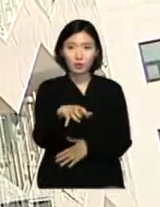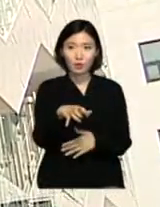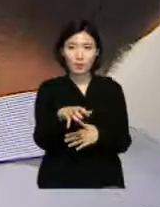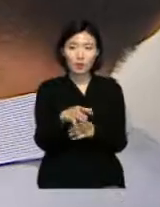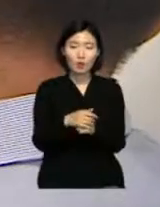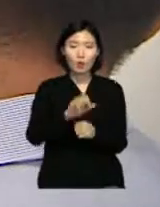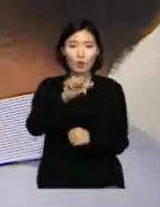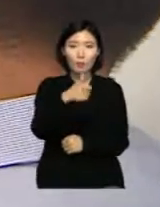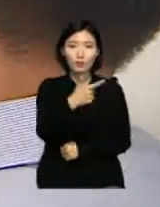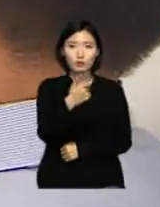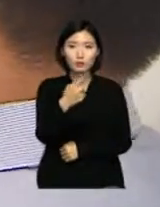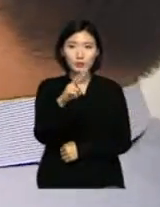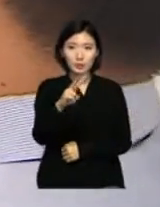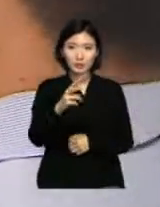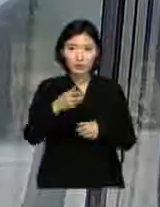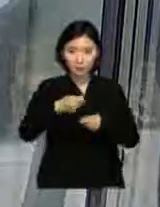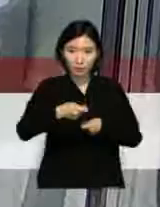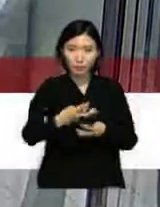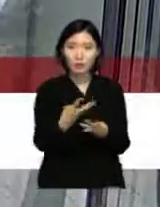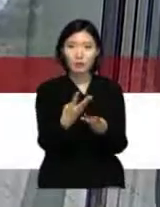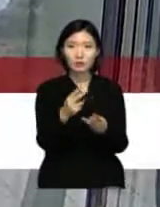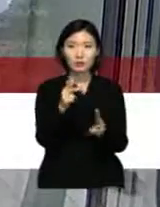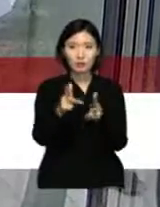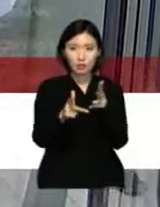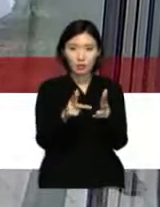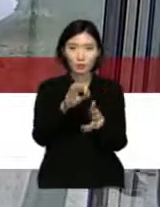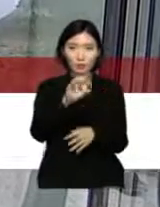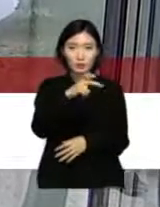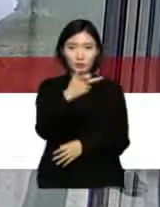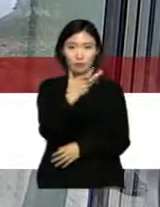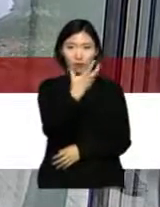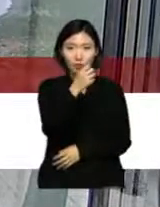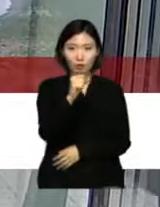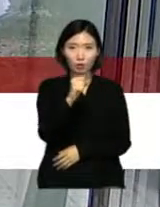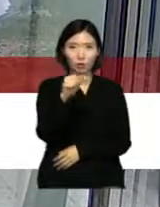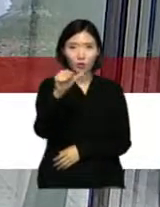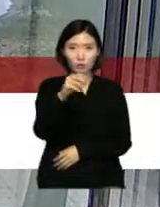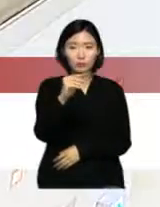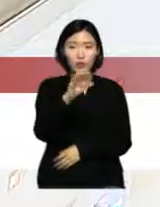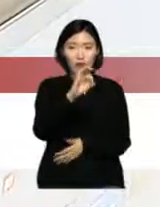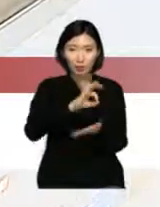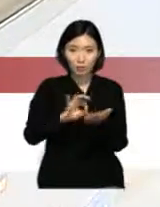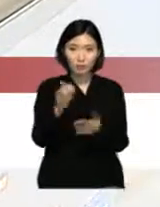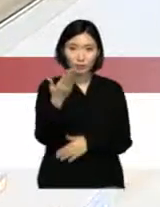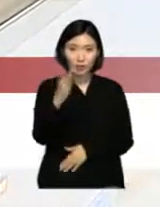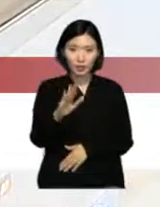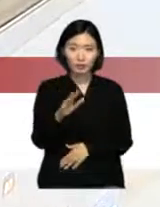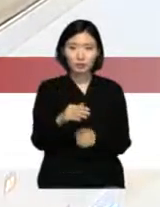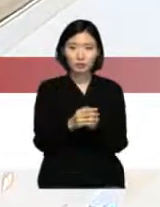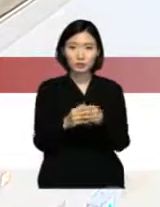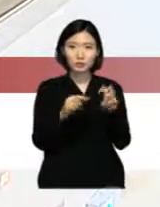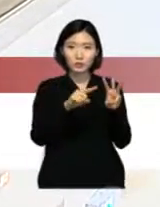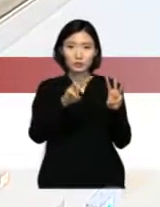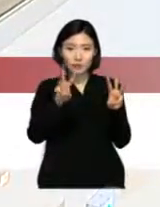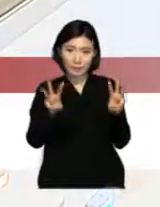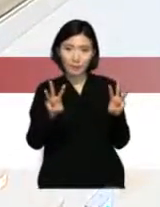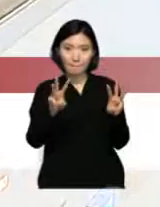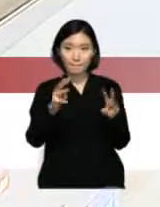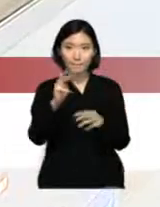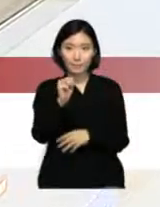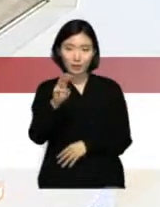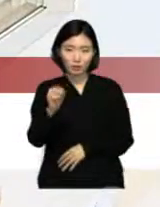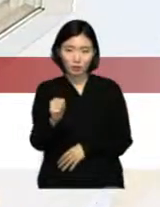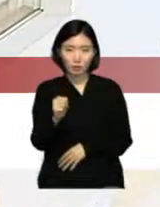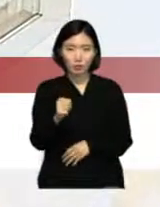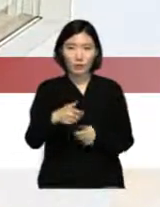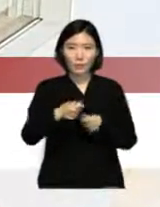연면적은 562제곱미터입니다. 사업비는 총 18억 5천여만 원이 사용됐는데 이를 3.3제곱미터, 즉